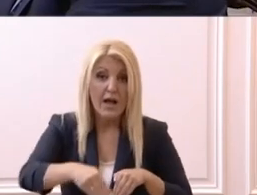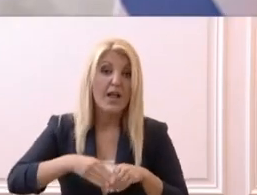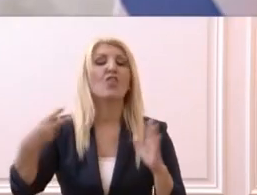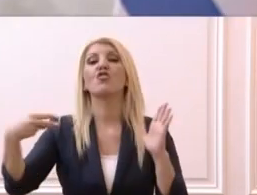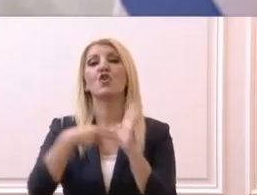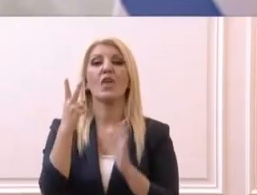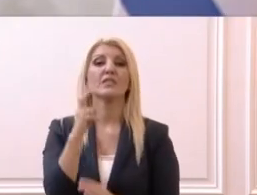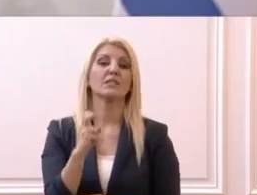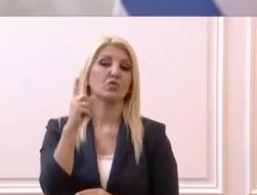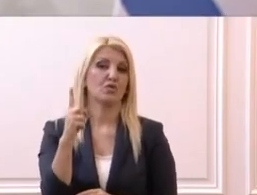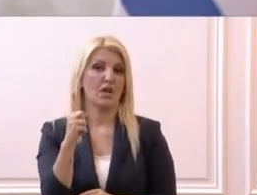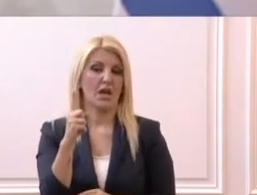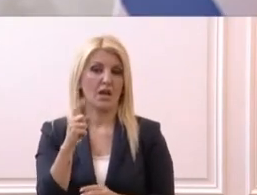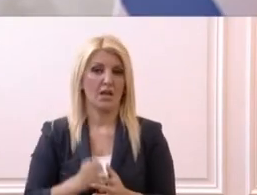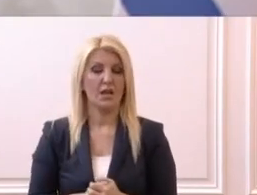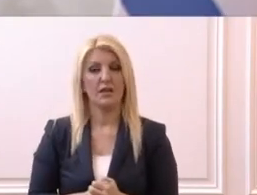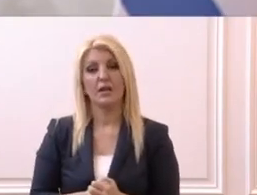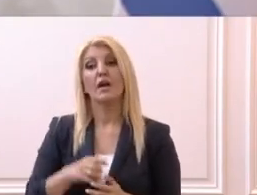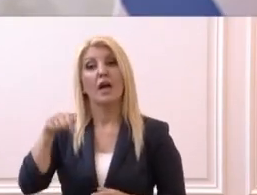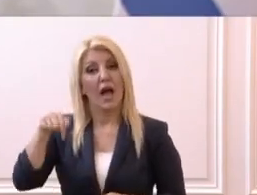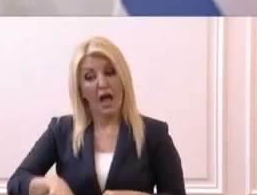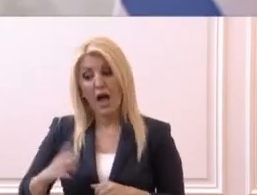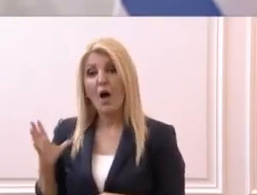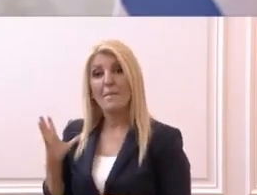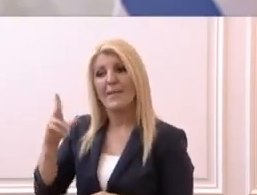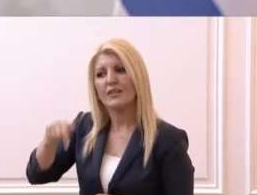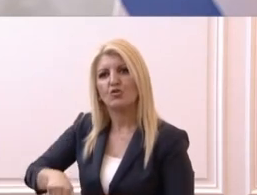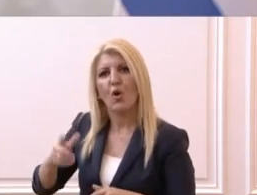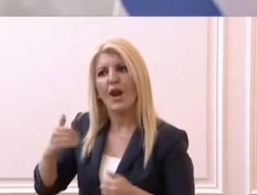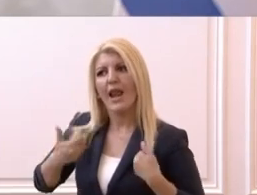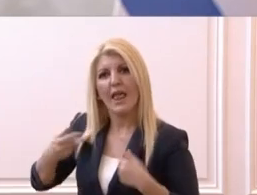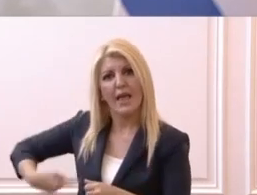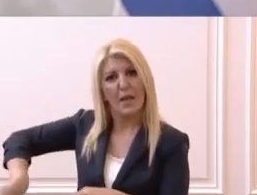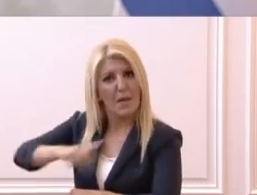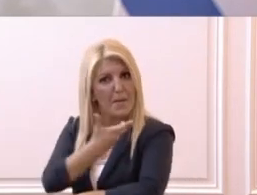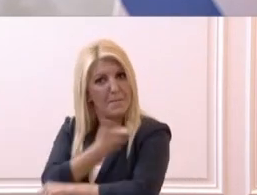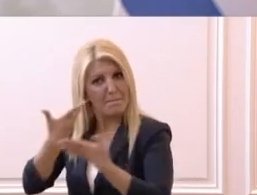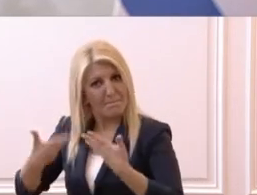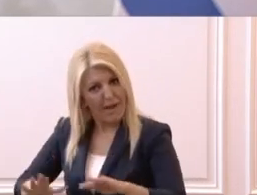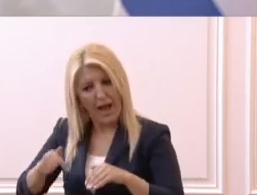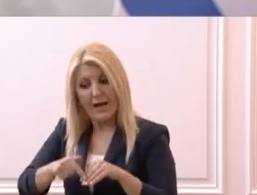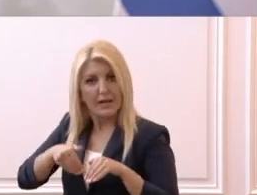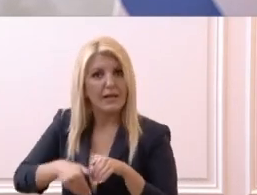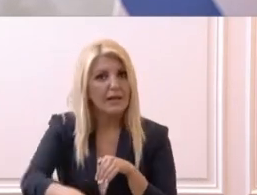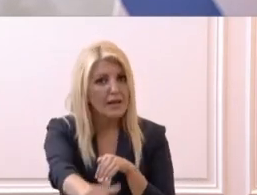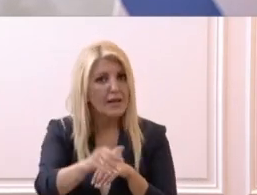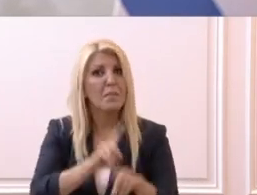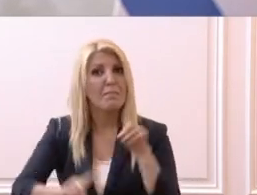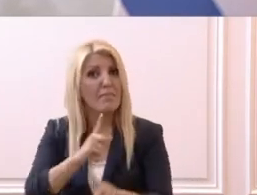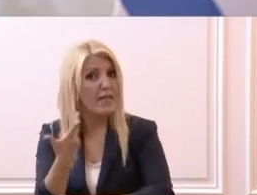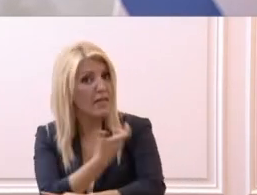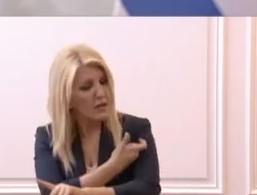εμβολιαστεί και όσους θα εμβολιαστούν από εδώ και στο εξής. Η κάρτα αυτή θα έχει προπληρωθεί από το